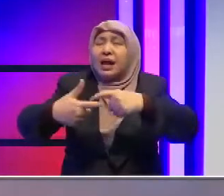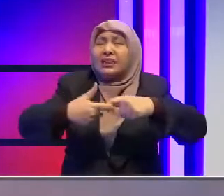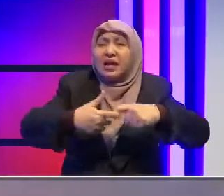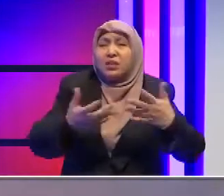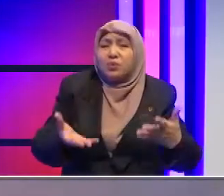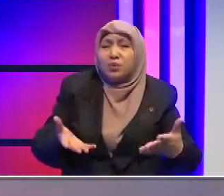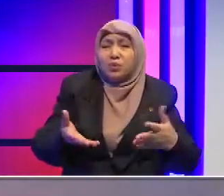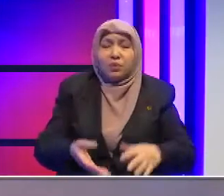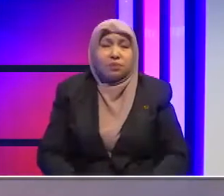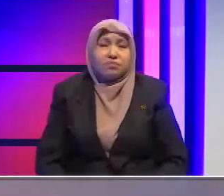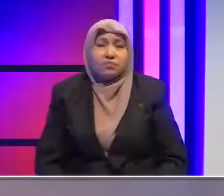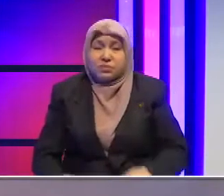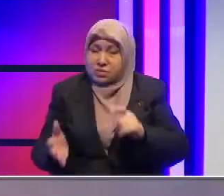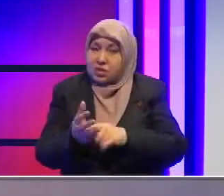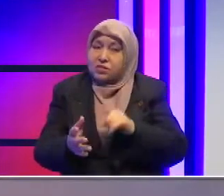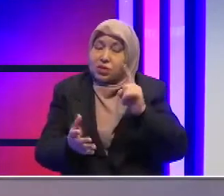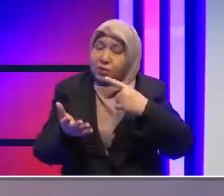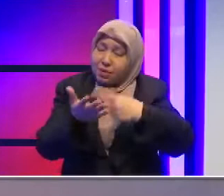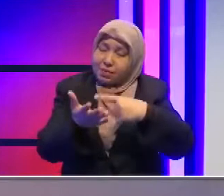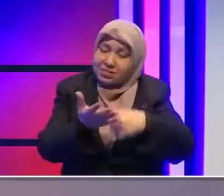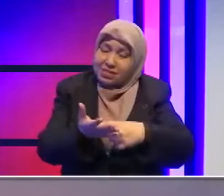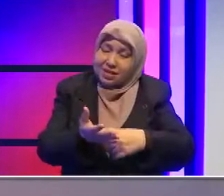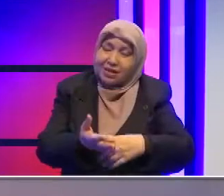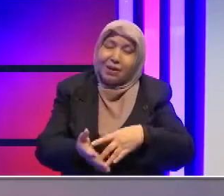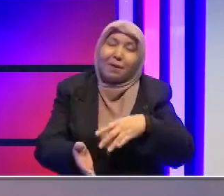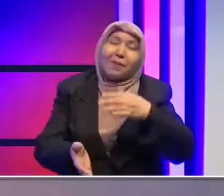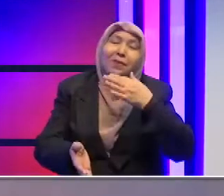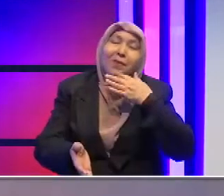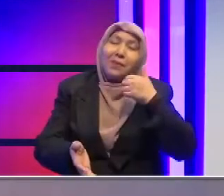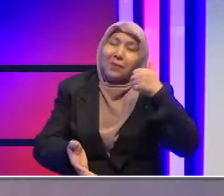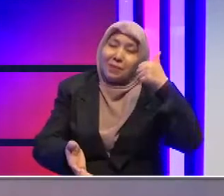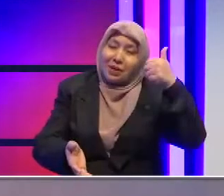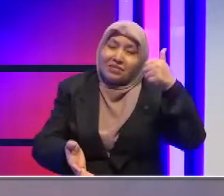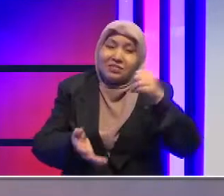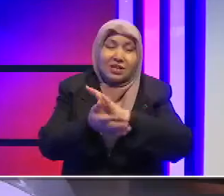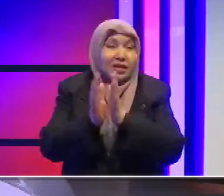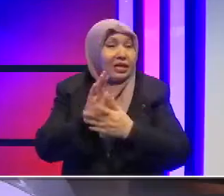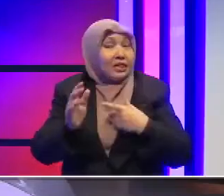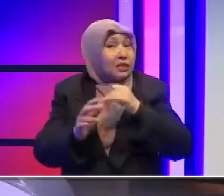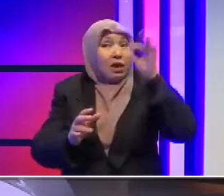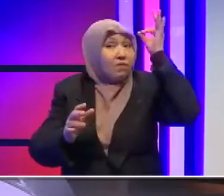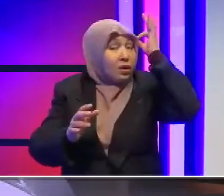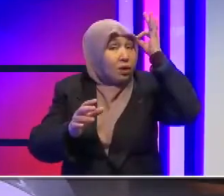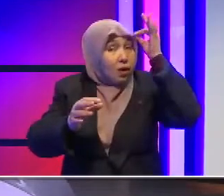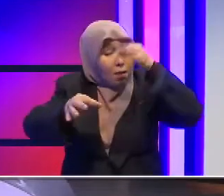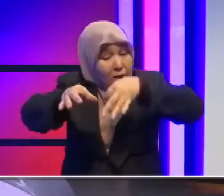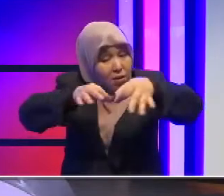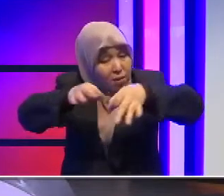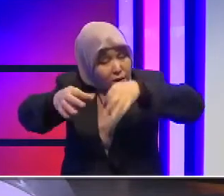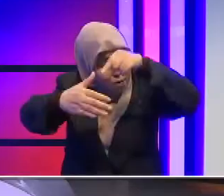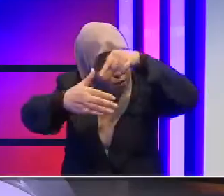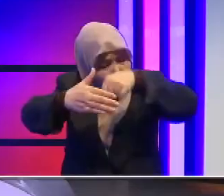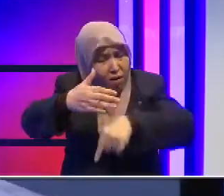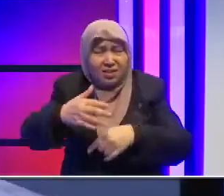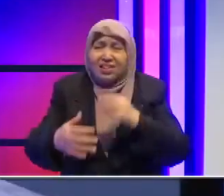duanya? Okay. Ini juga satu perbincangan yang menarik. Kadang-kadang bila mana kita tak pergi kepada pentafsiran yang mendalam, kita mungkin confuse